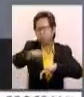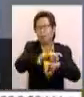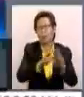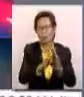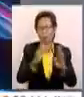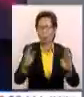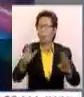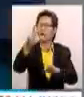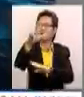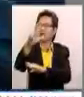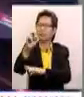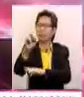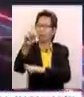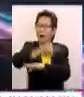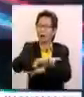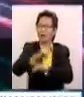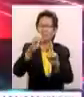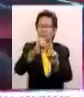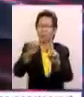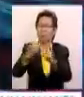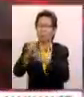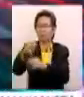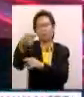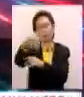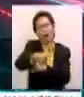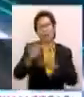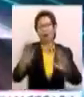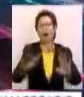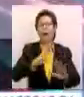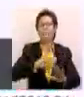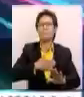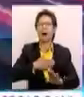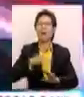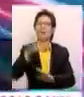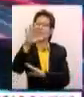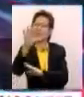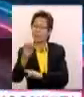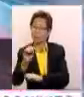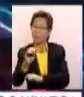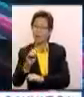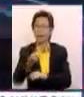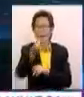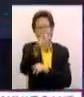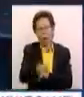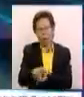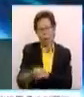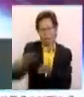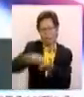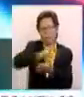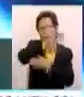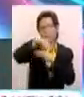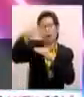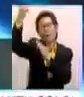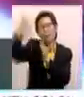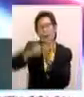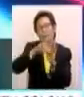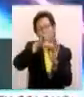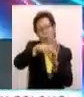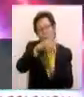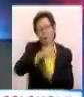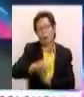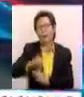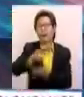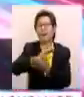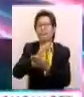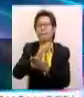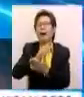dengan hanya RM100. Bagi pas My 50 pula, pelanggan boleh menaiki semua bas Rapid KL dan bas pengantara